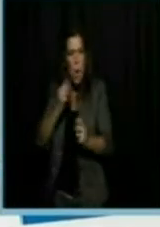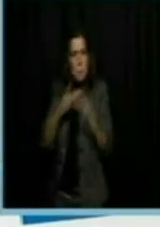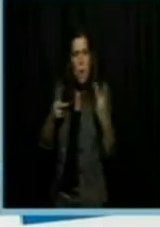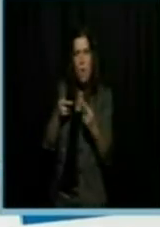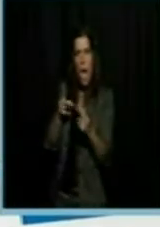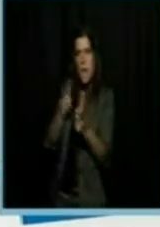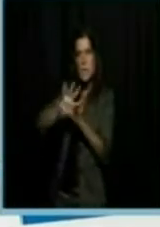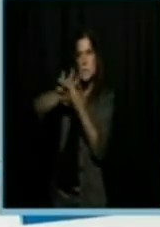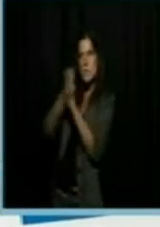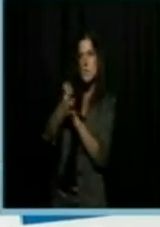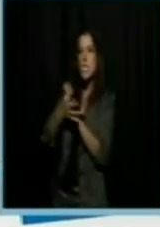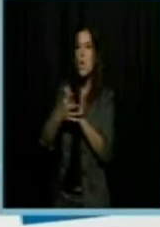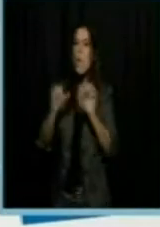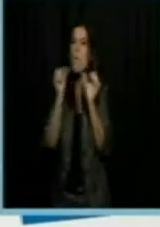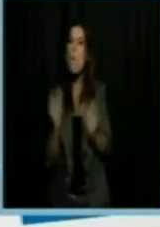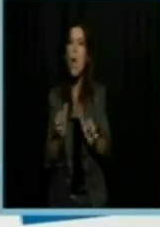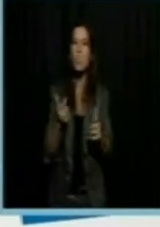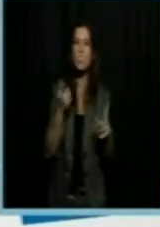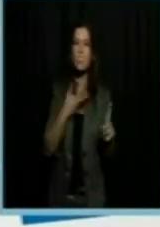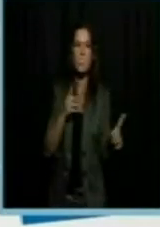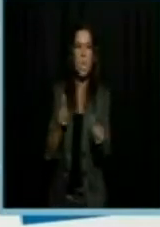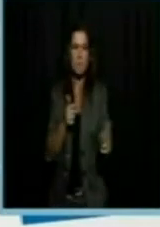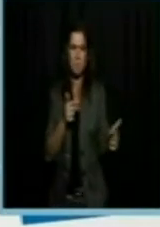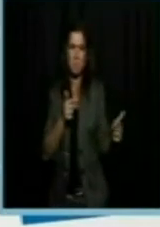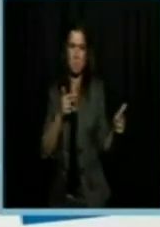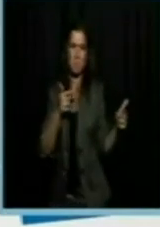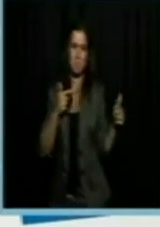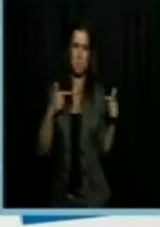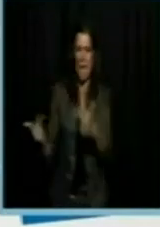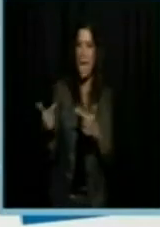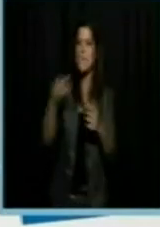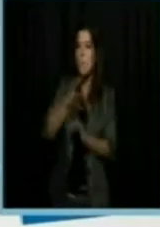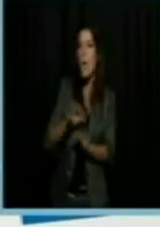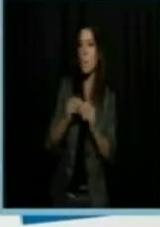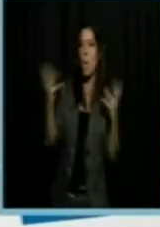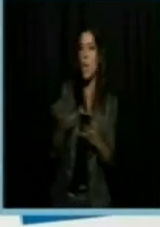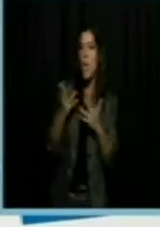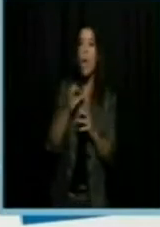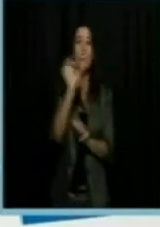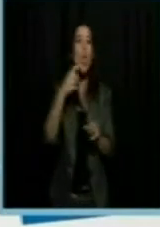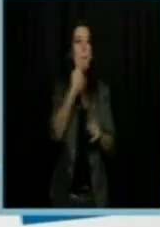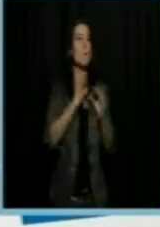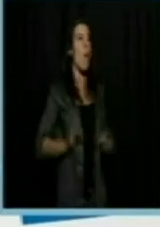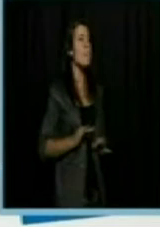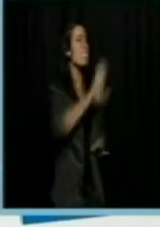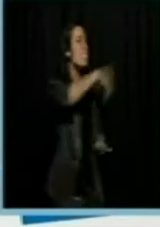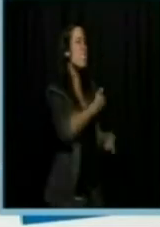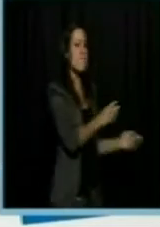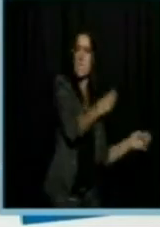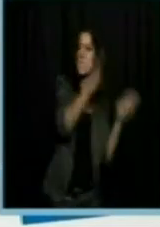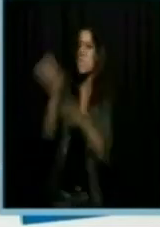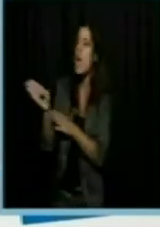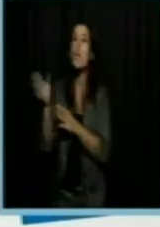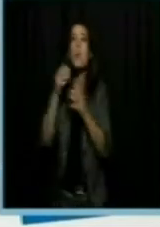colpirli in qualche modo e non solo con l'azione giudiziaria o di repressione delle forze dell'ordine, si può fare in altri